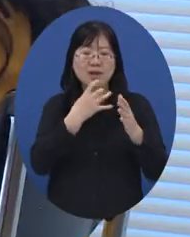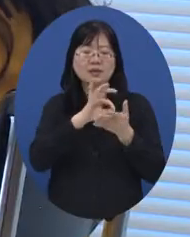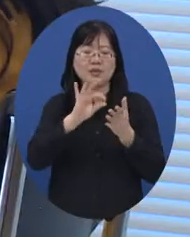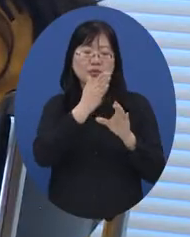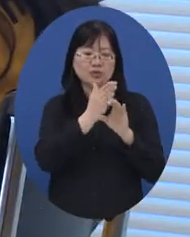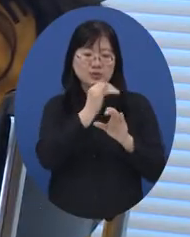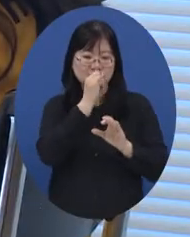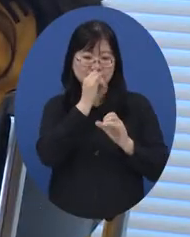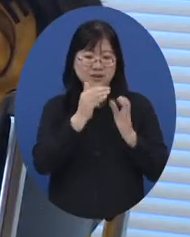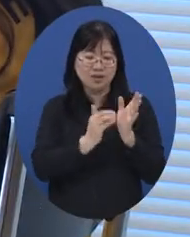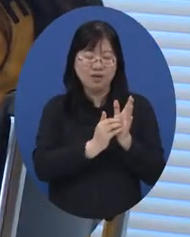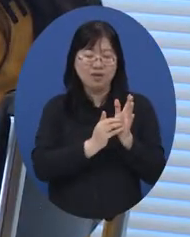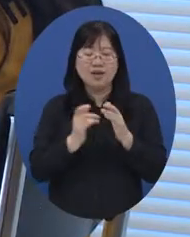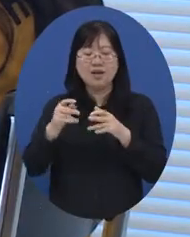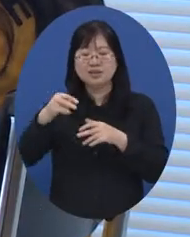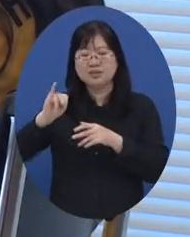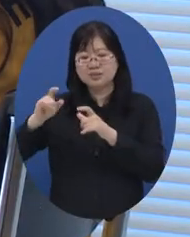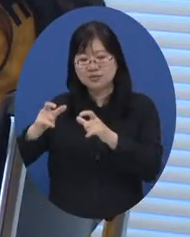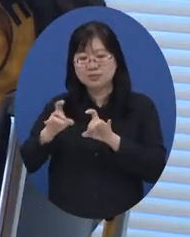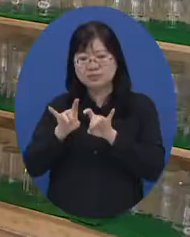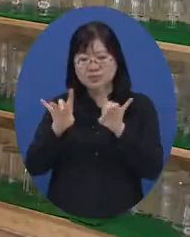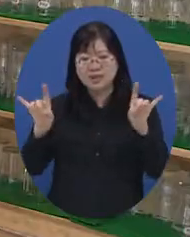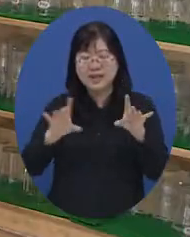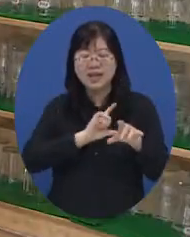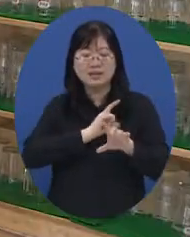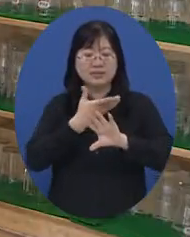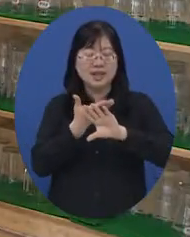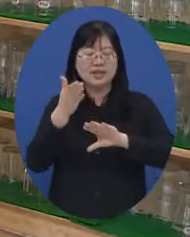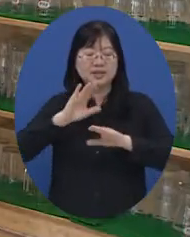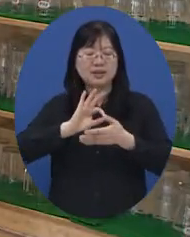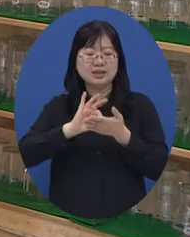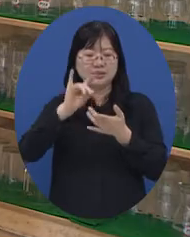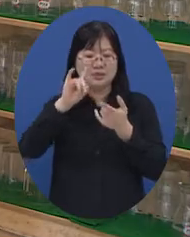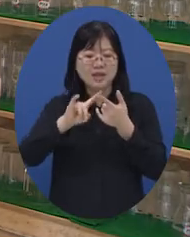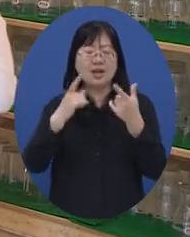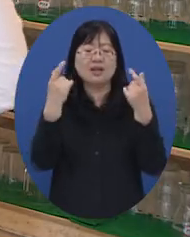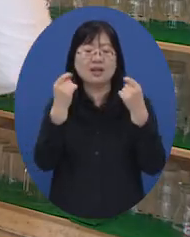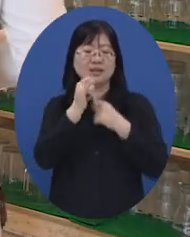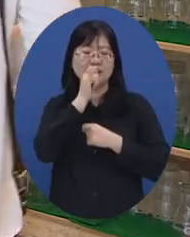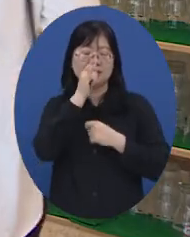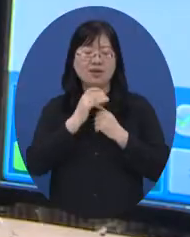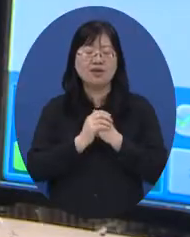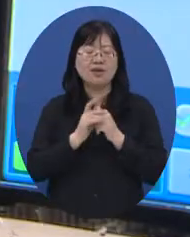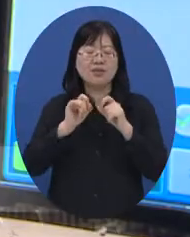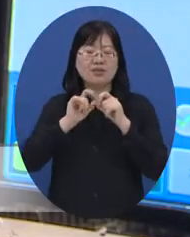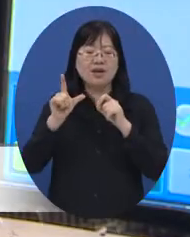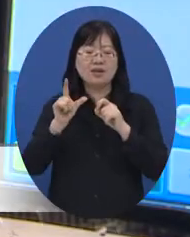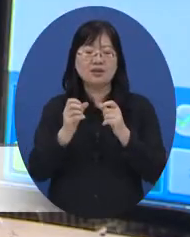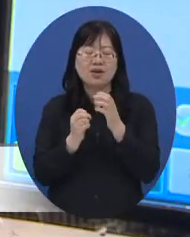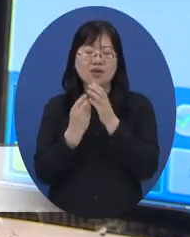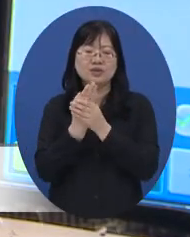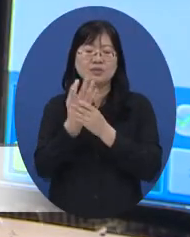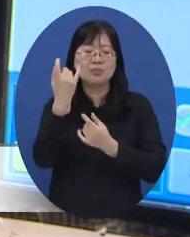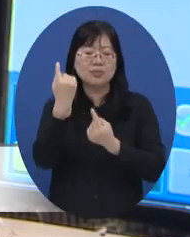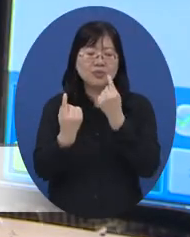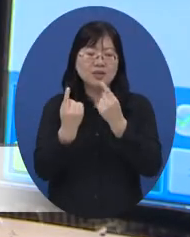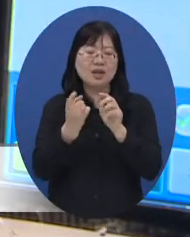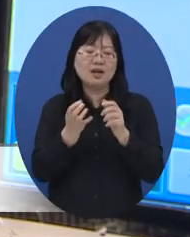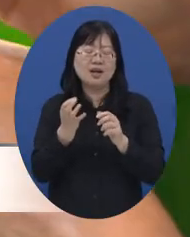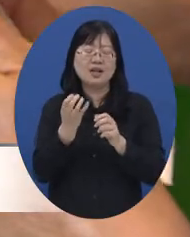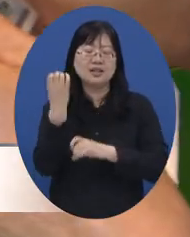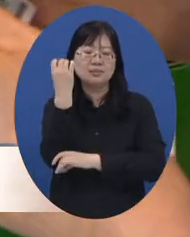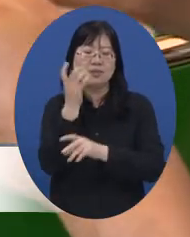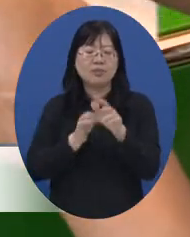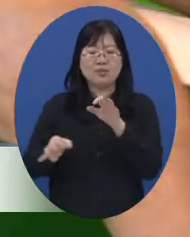화폐입니다. 시군마다 이름은 다르지만 그 쓰임새는 같습니다. 대개 현금보다 기본적으로 웃돈을